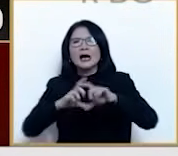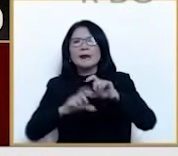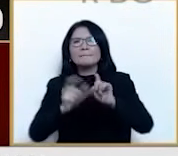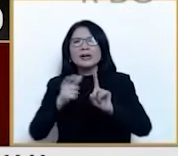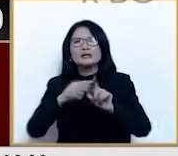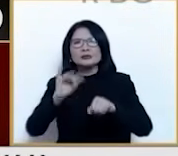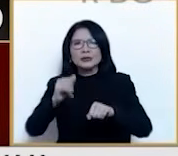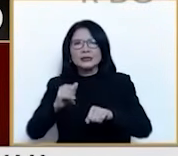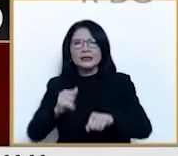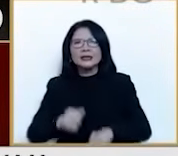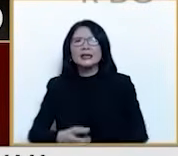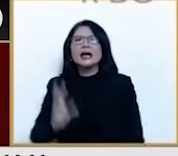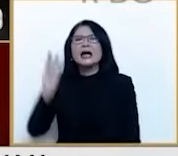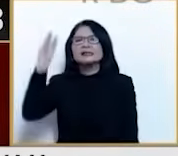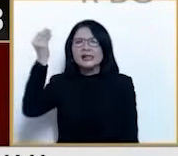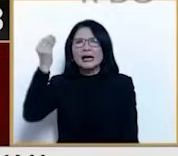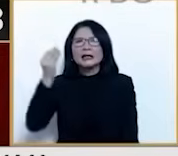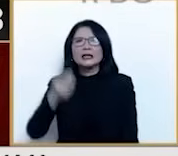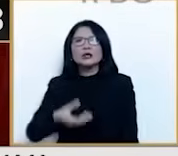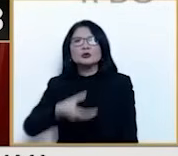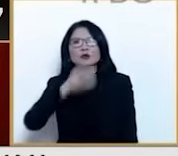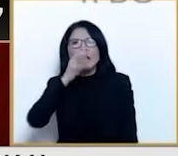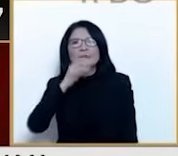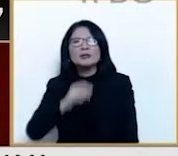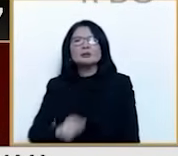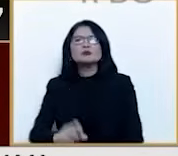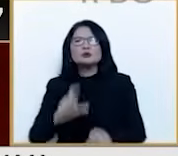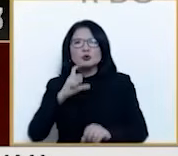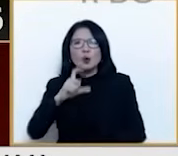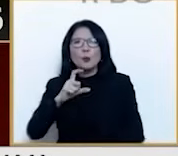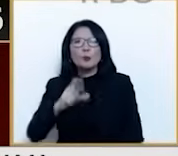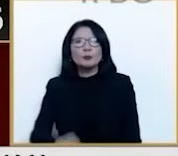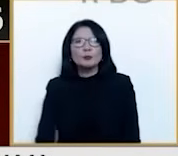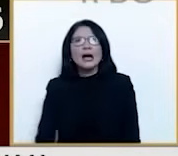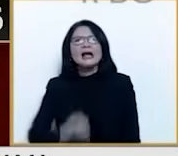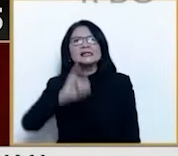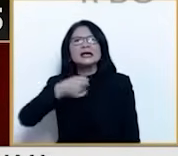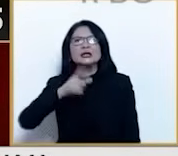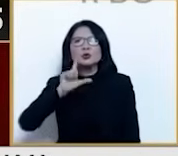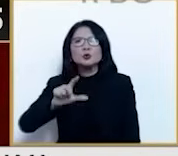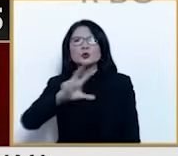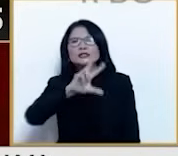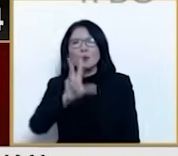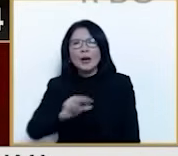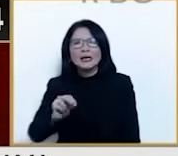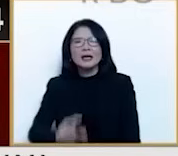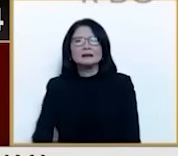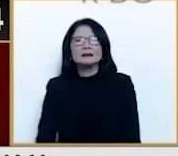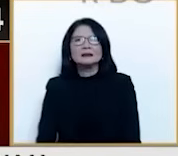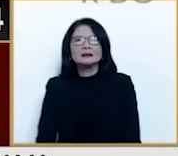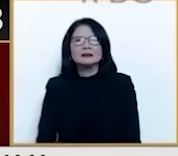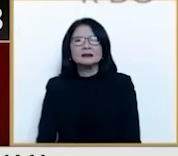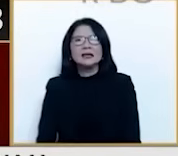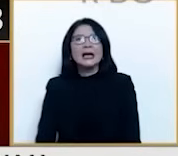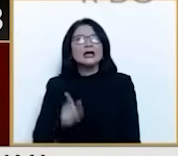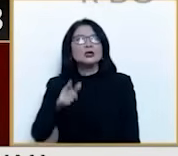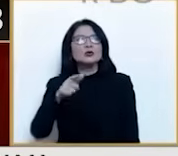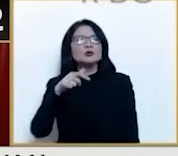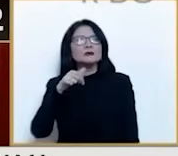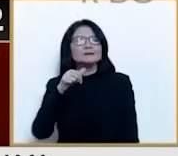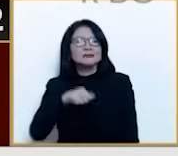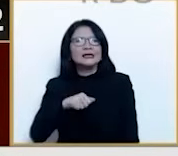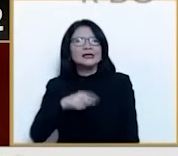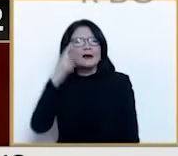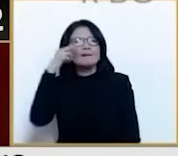itu cukup buat minum dari Waduk Jatiluhur. Waduk Jatiluhur juga ada di Jawa Barat gitu ya, sehingga ini menjadi